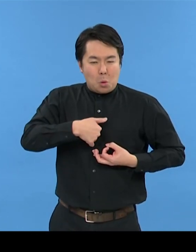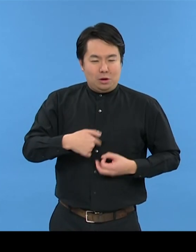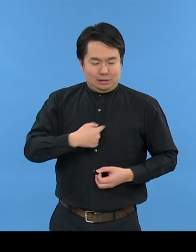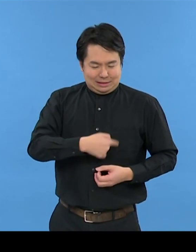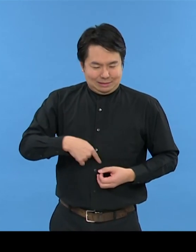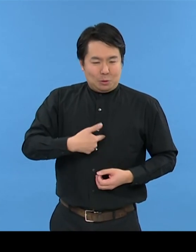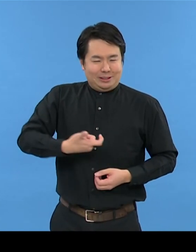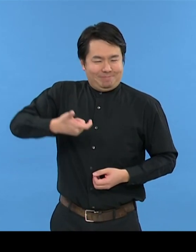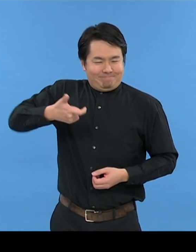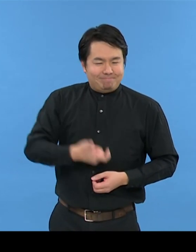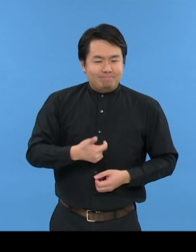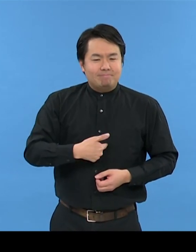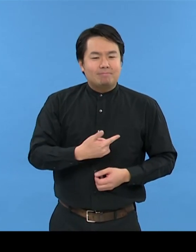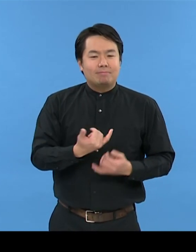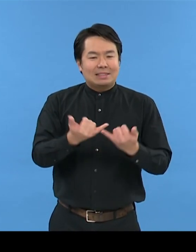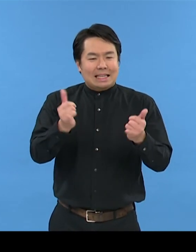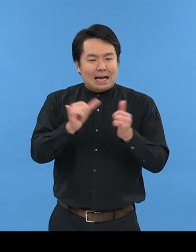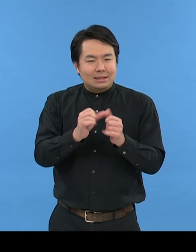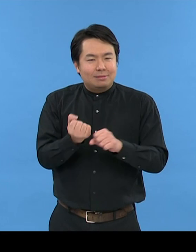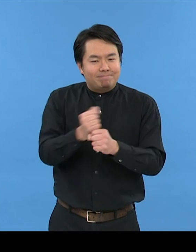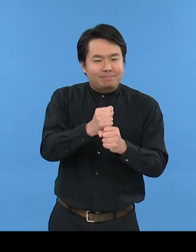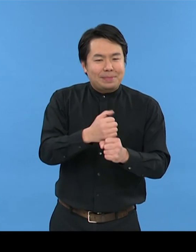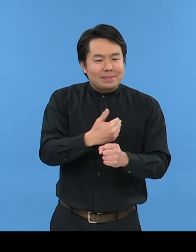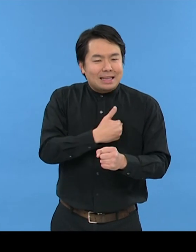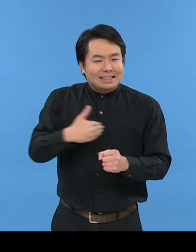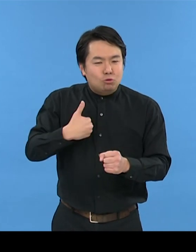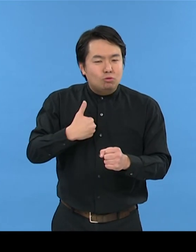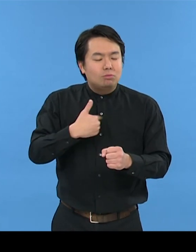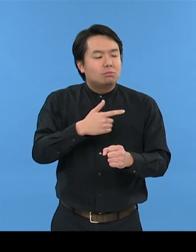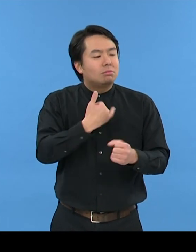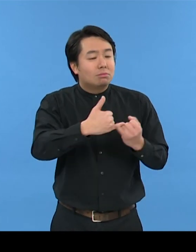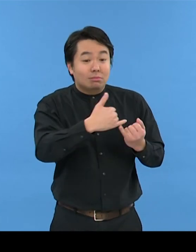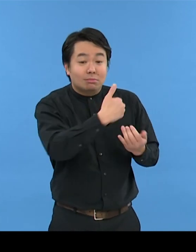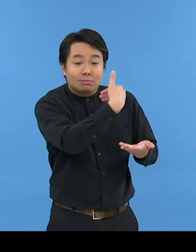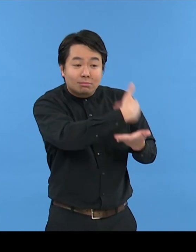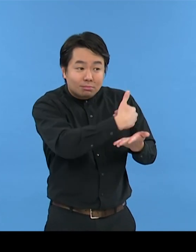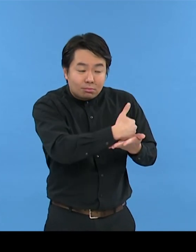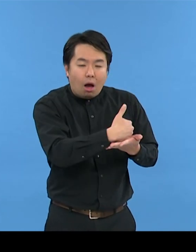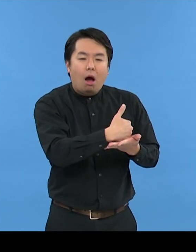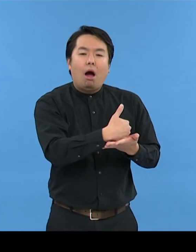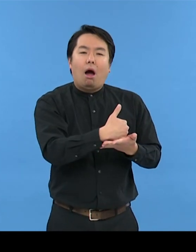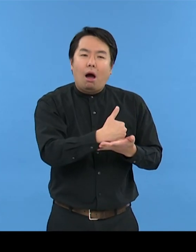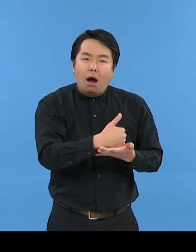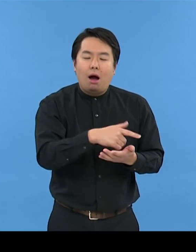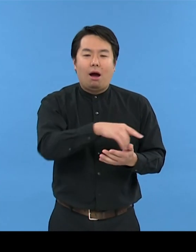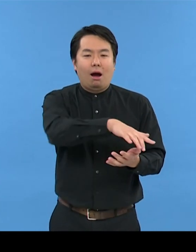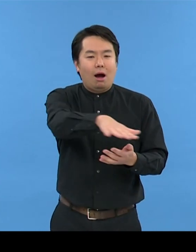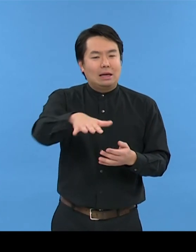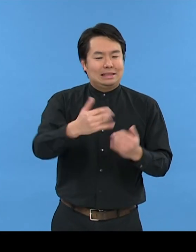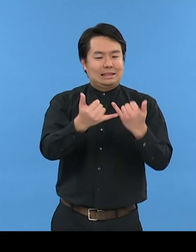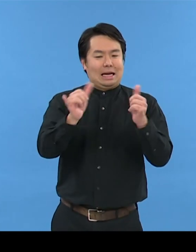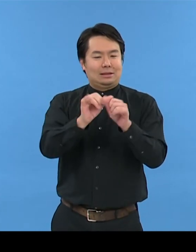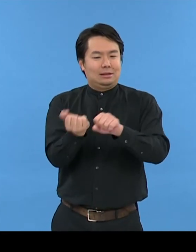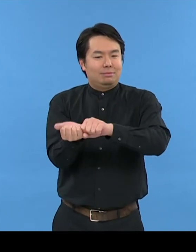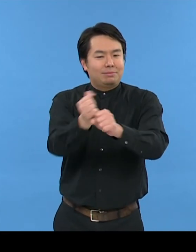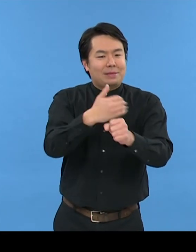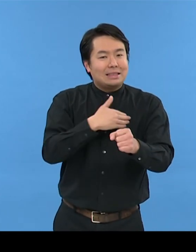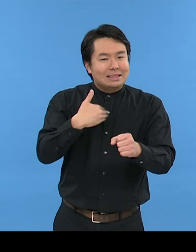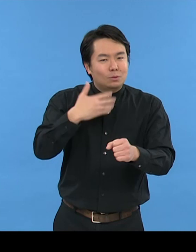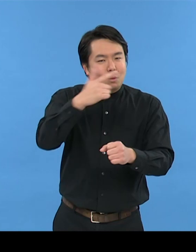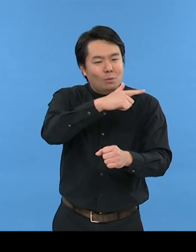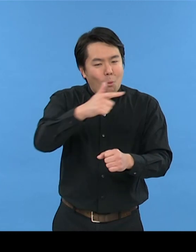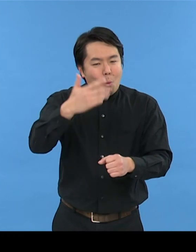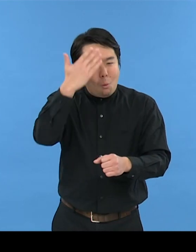を聞けてまた今後の社会の彼らに対するあり方も学ばせていただきましたすいません時間を